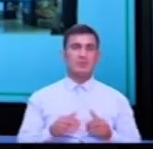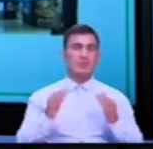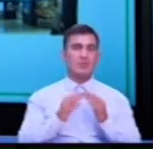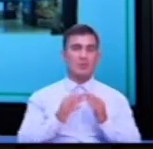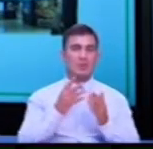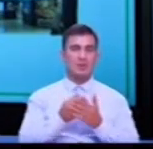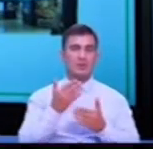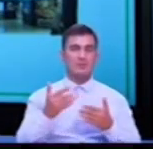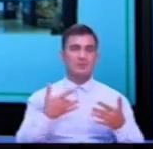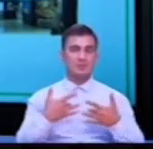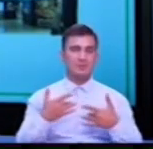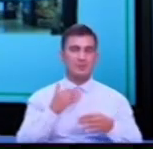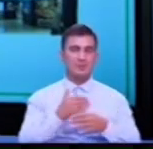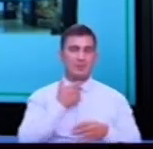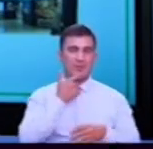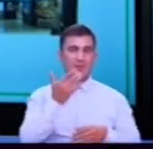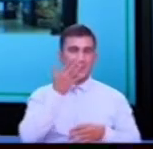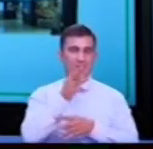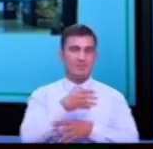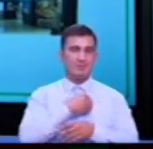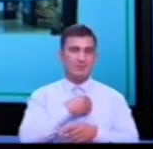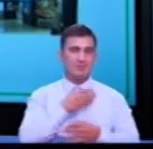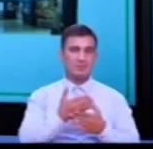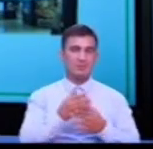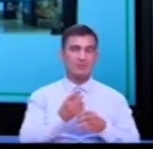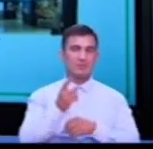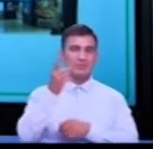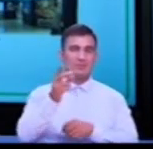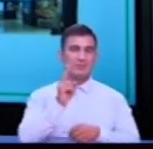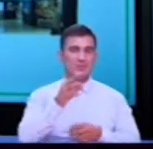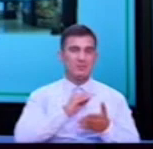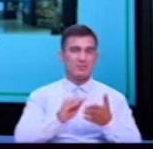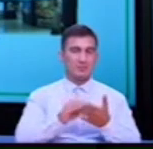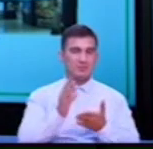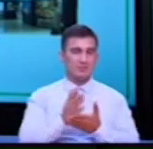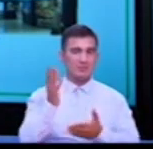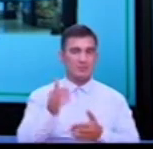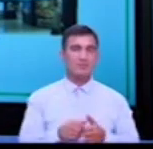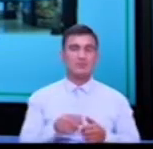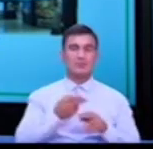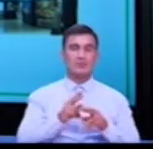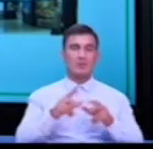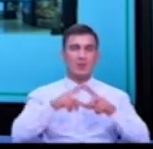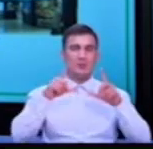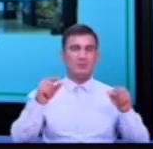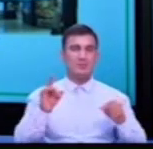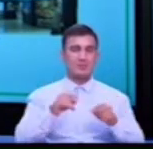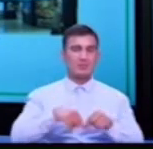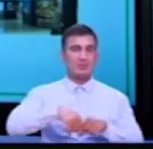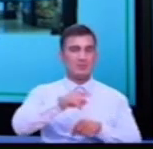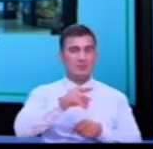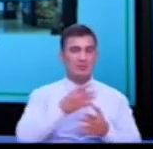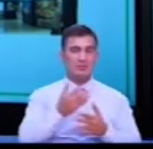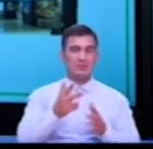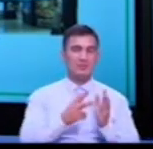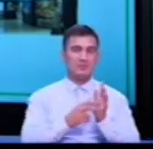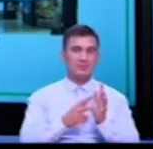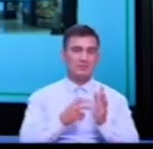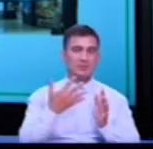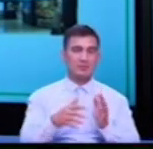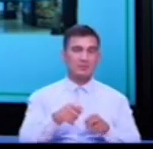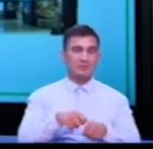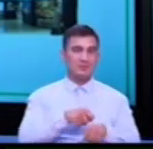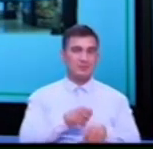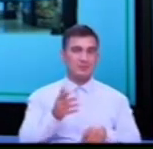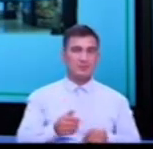Uydan kinoteatrgacha masofa 1 kilometr 200 metr ekan. Maktabgacha bo'lgan masofa esa 850